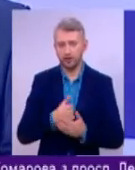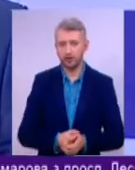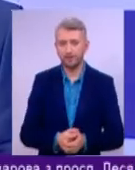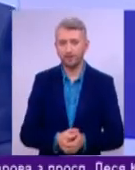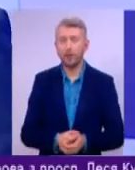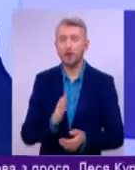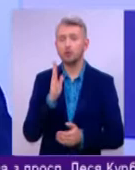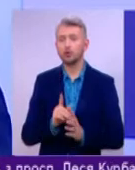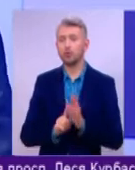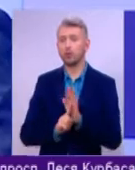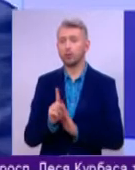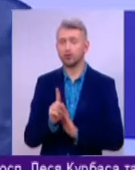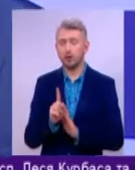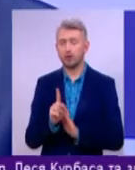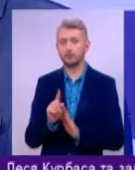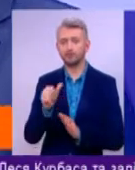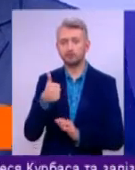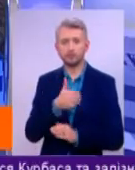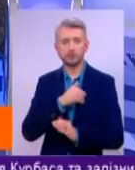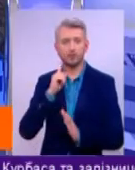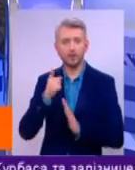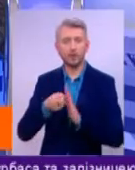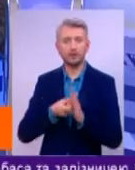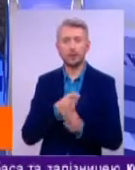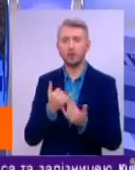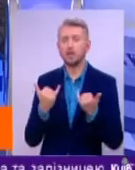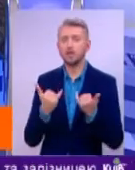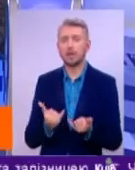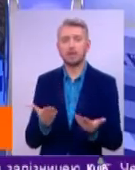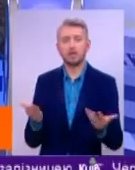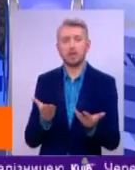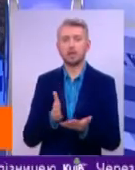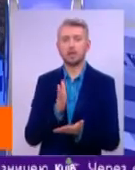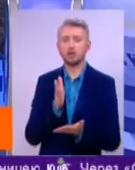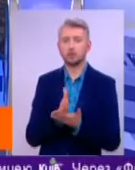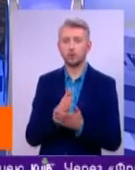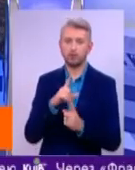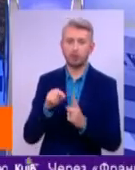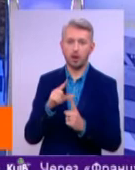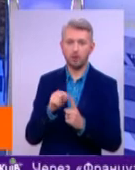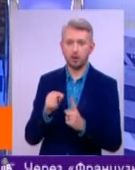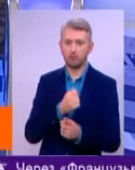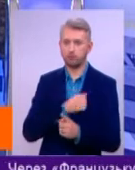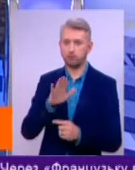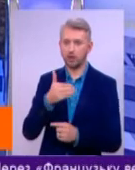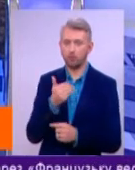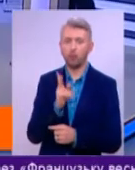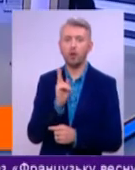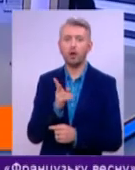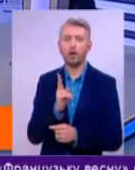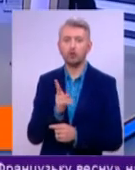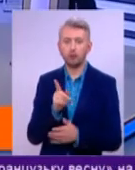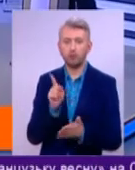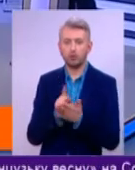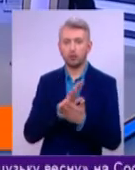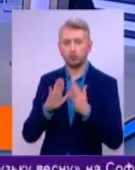будемо розпочинати. Ну і насамперед хотілося б дізнатися зараз, які існують правила призову, хто підпадає під